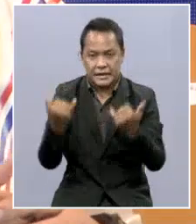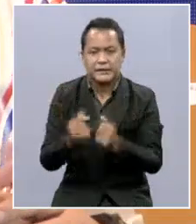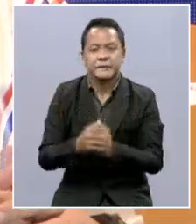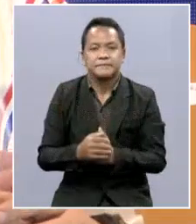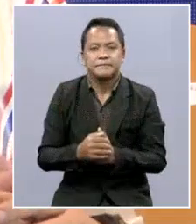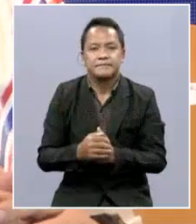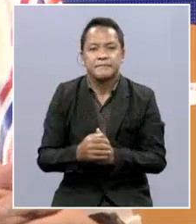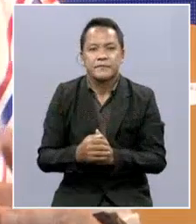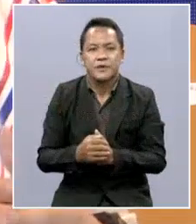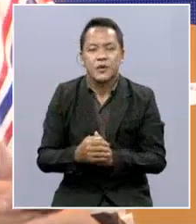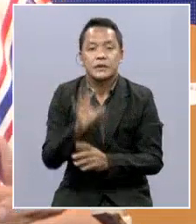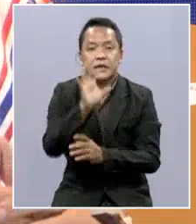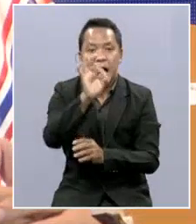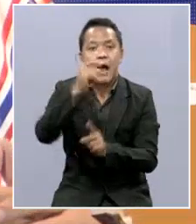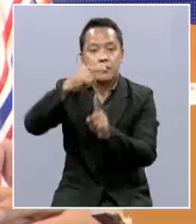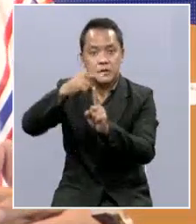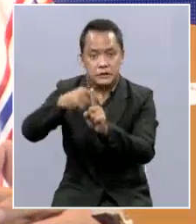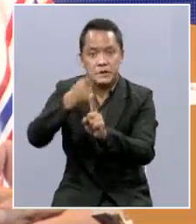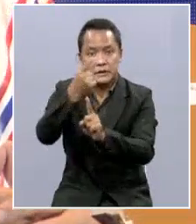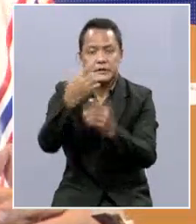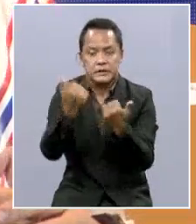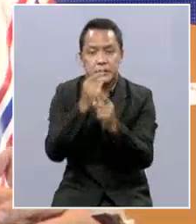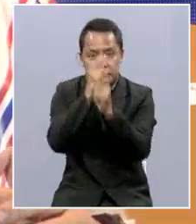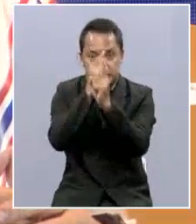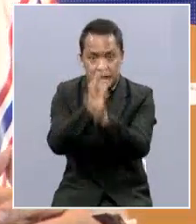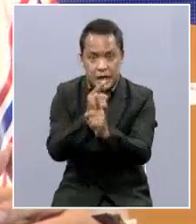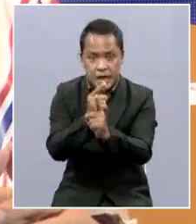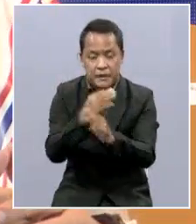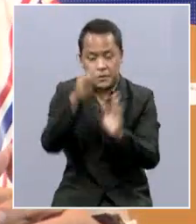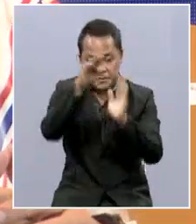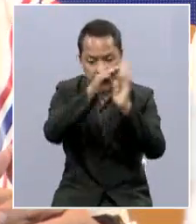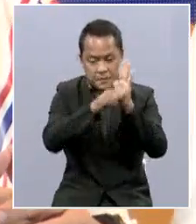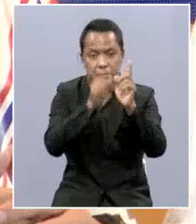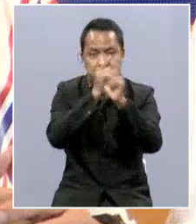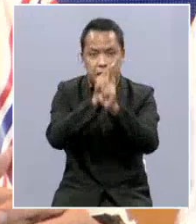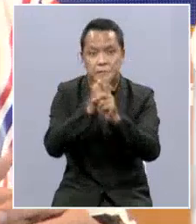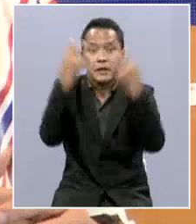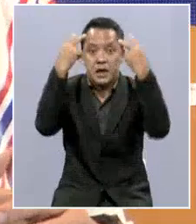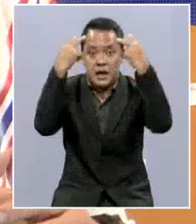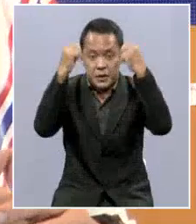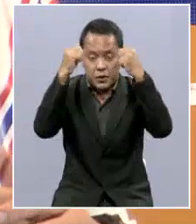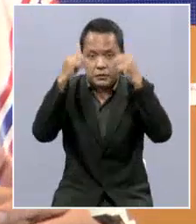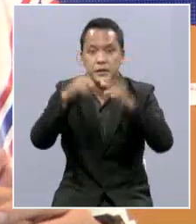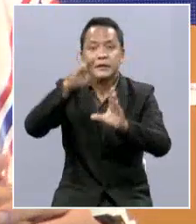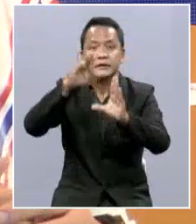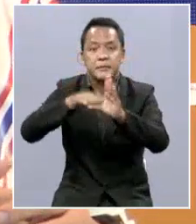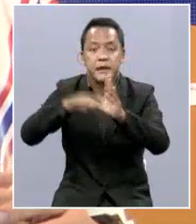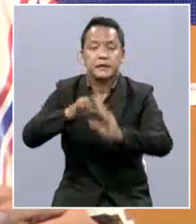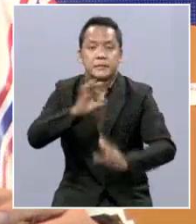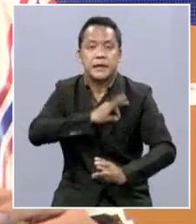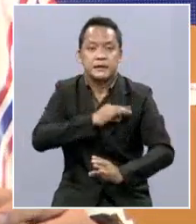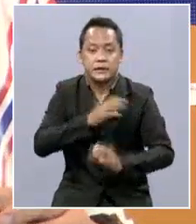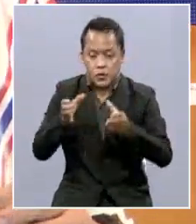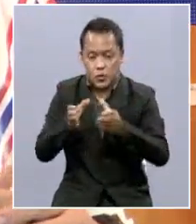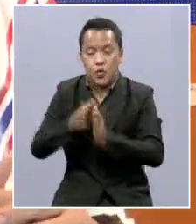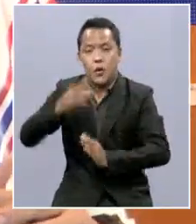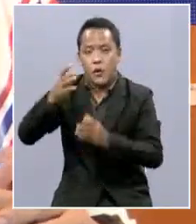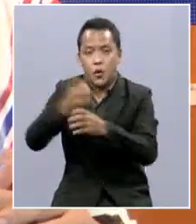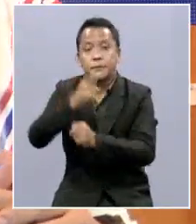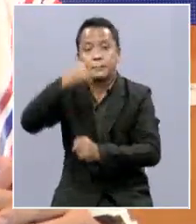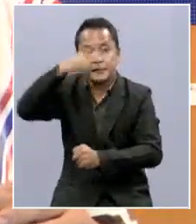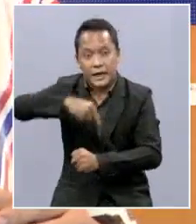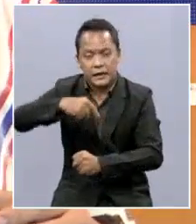ทีนี้เอ่อวันที่ 9มกราคมเนี้ยถ้าตามที่มีกำหนดการออกมานั่นก็คือท่านนายกเนี่ยจะสมัครเข้าเป็นสมาชิกพรรครวมไทยสร้างชาติ